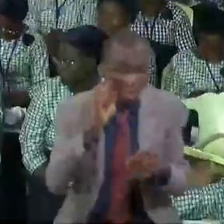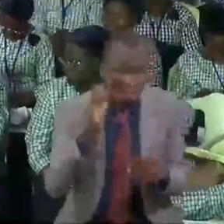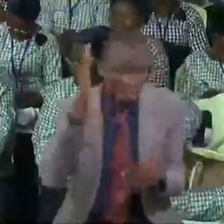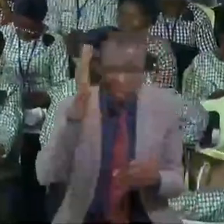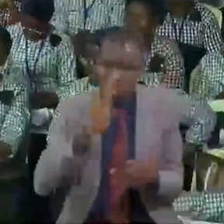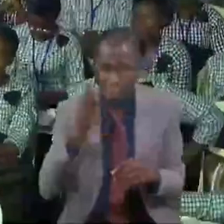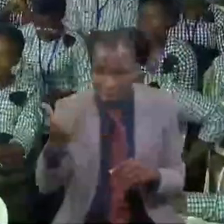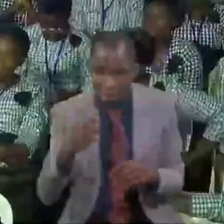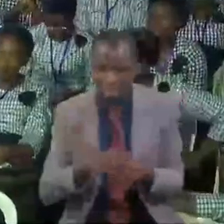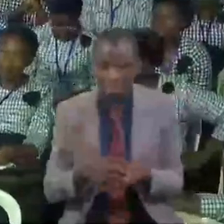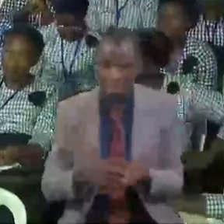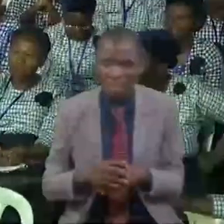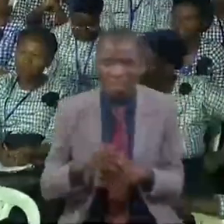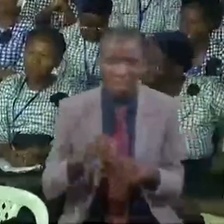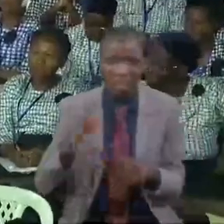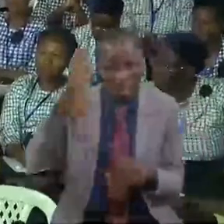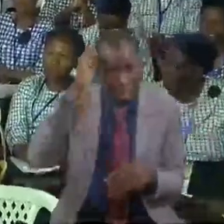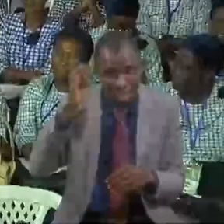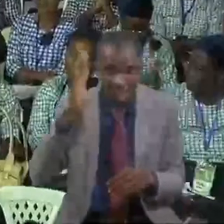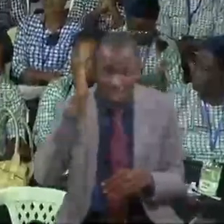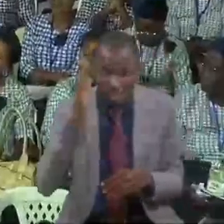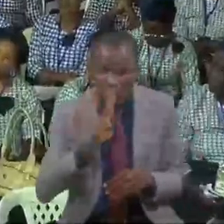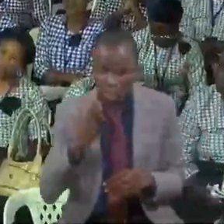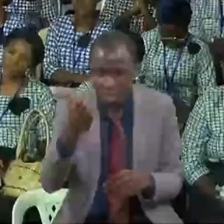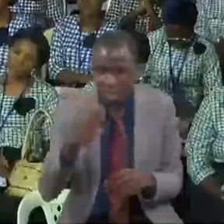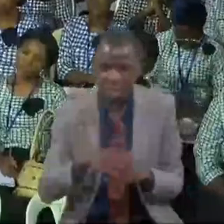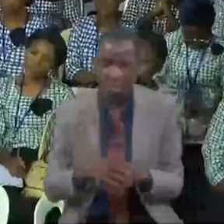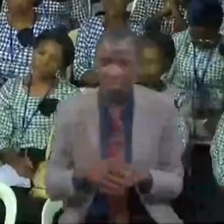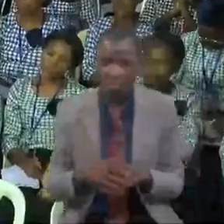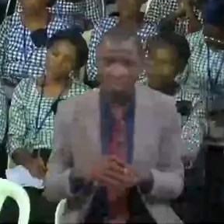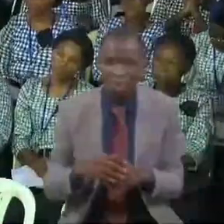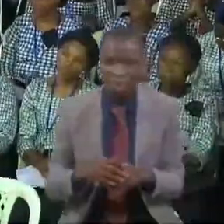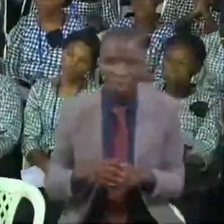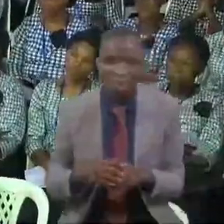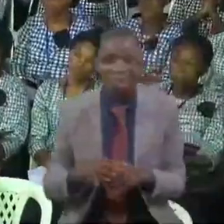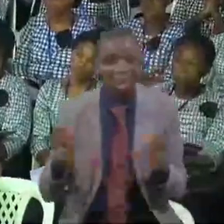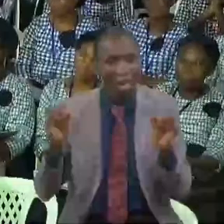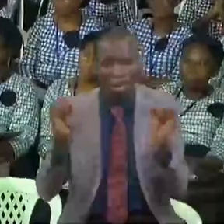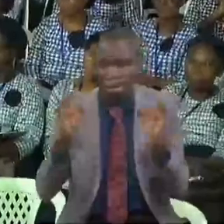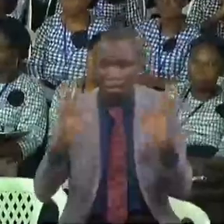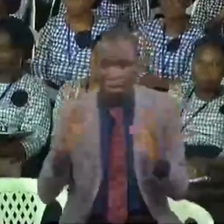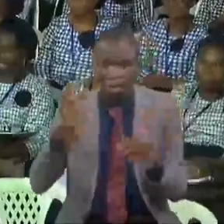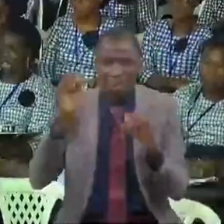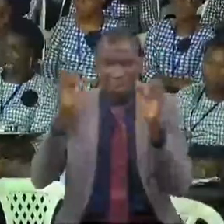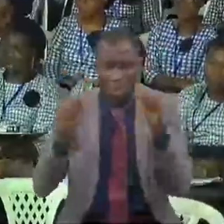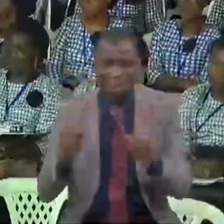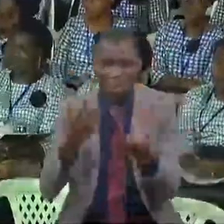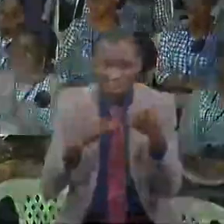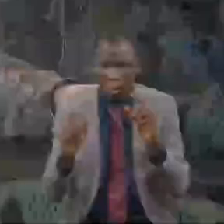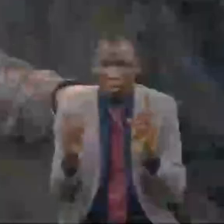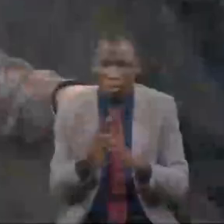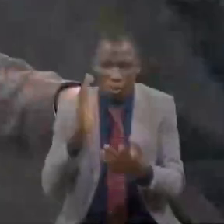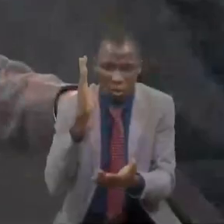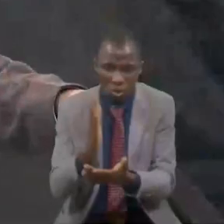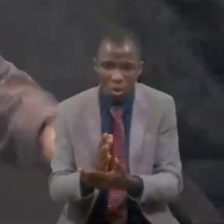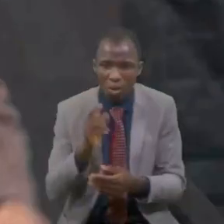là il sera là et rien ne peut venir